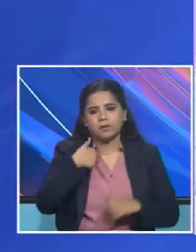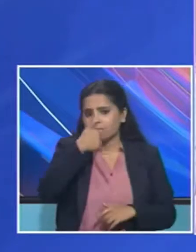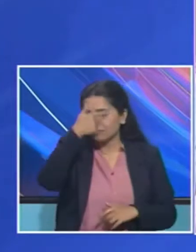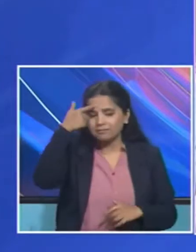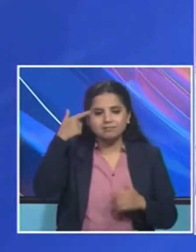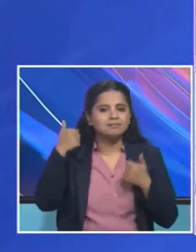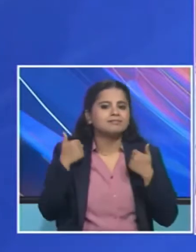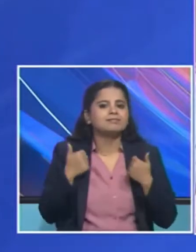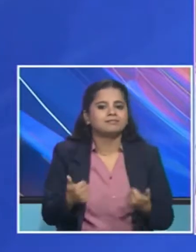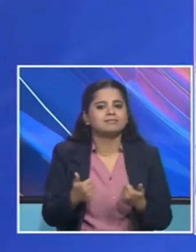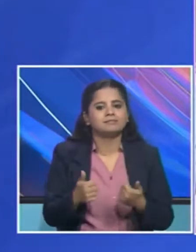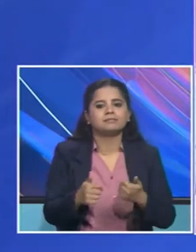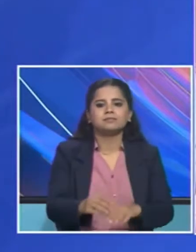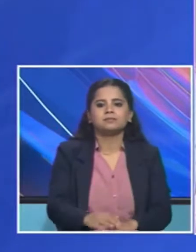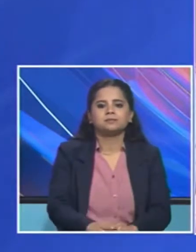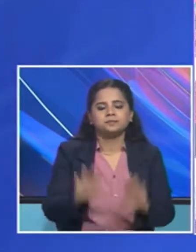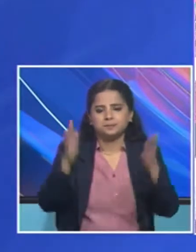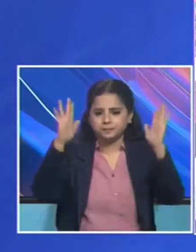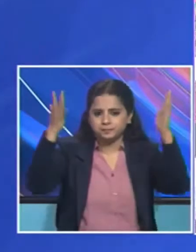है।